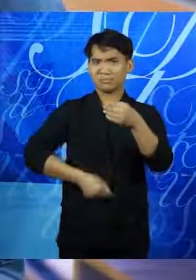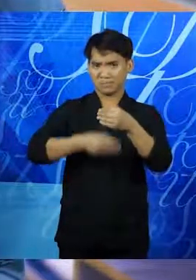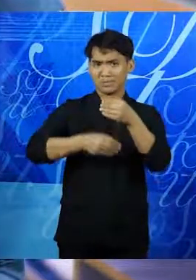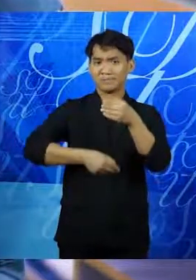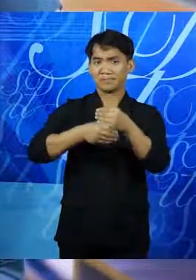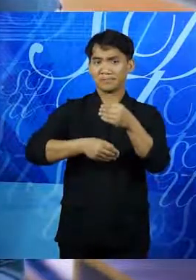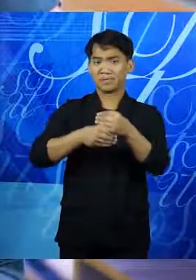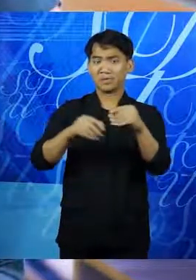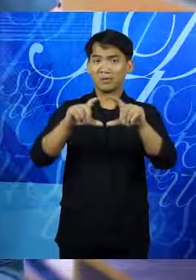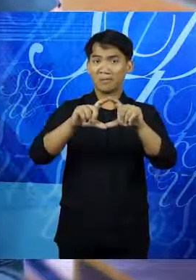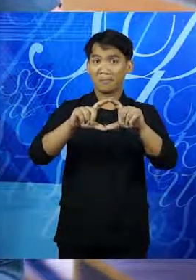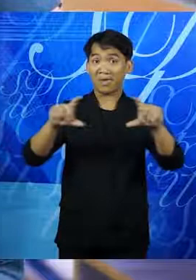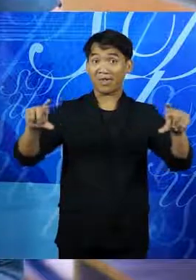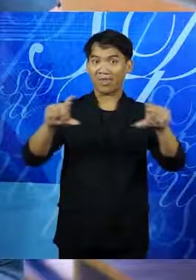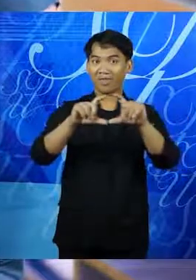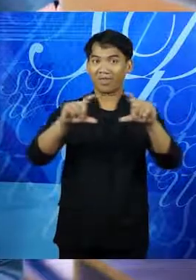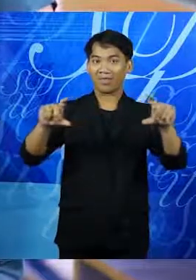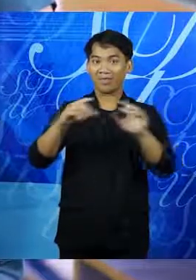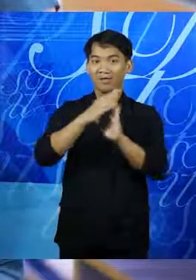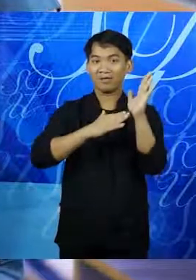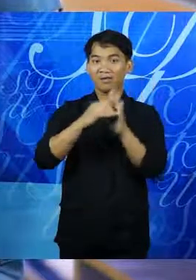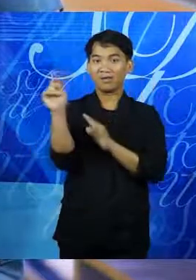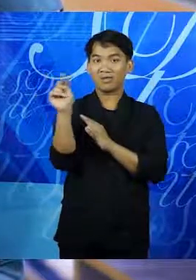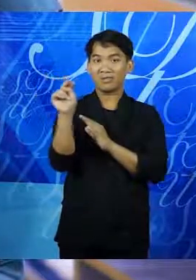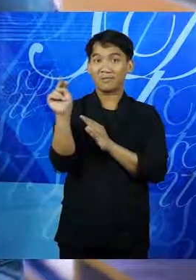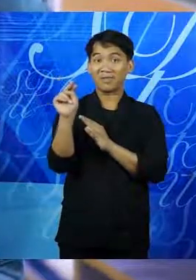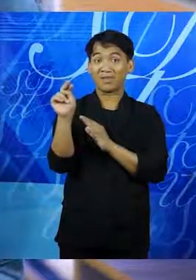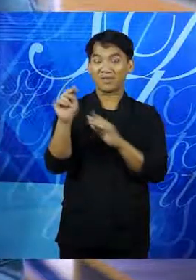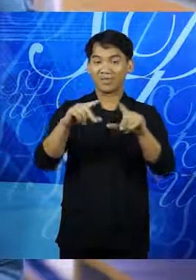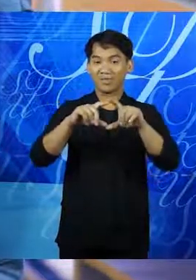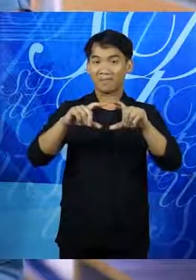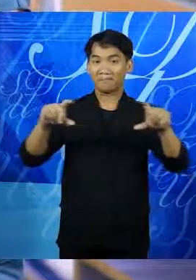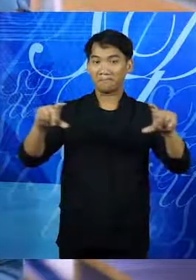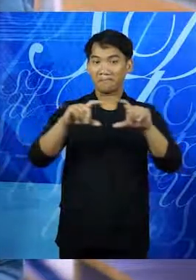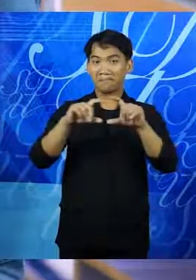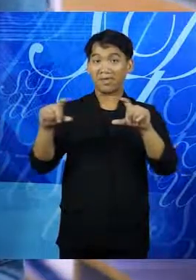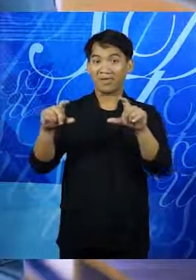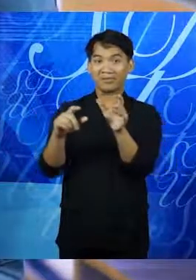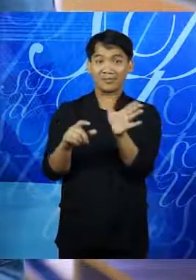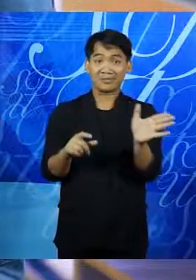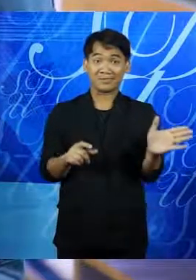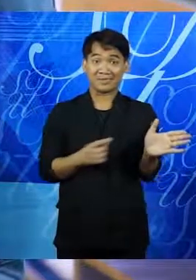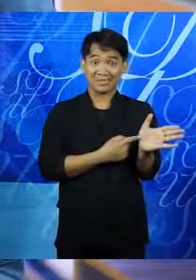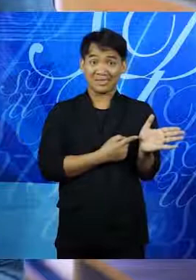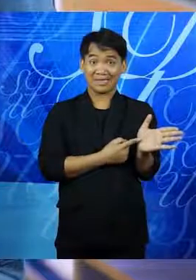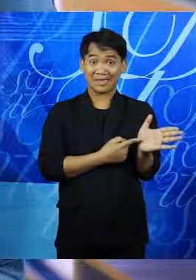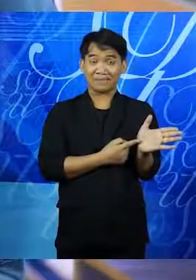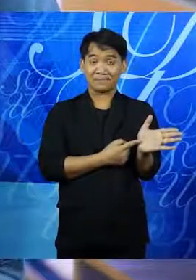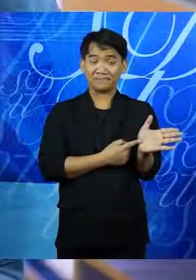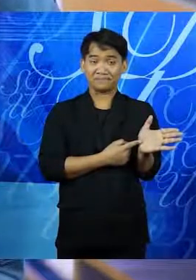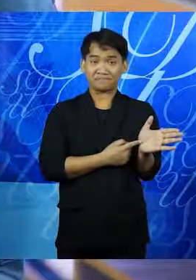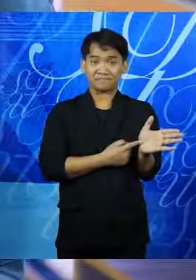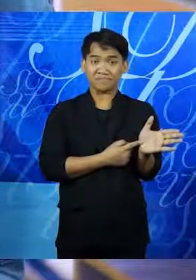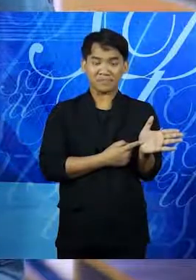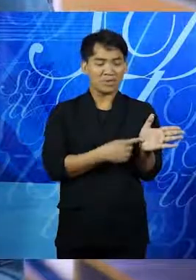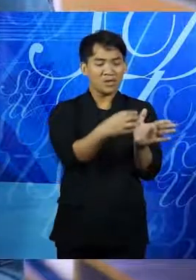ของอันนี้เขาเรียกว่าแผ่นประโยคนะคะในแผ่นประโยคนี้เนี่ยนะคะจะติดตัวที่สามารถที่จะติดได้เนี่ยนะคะเอ